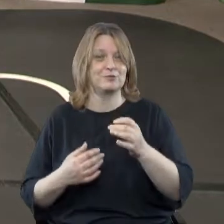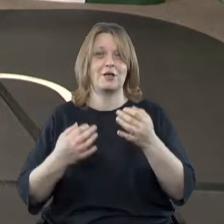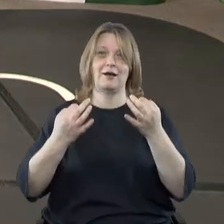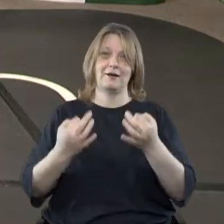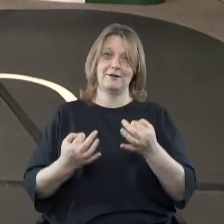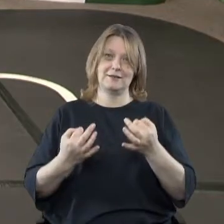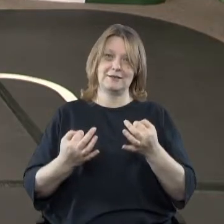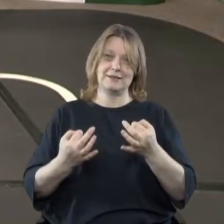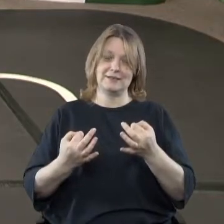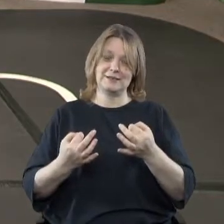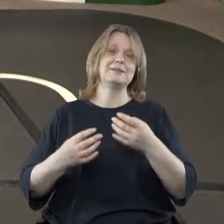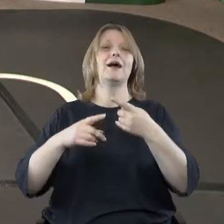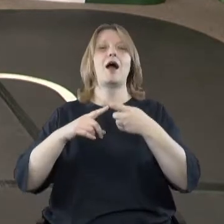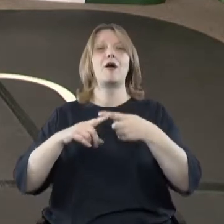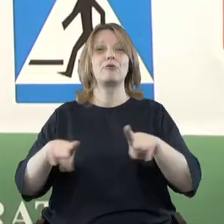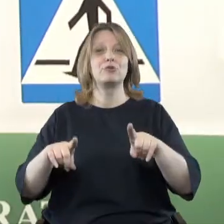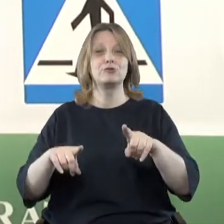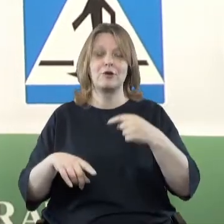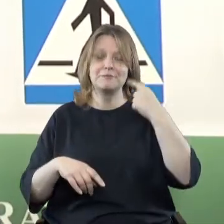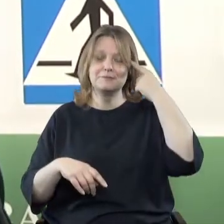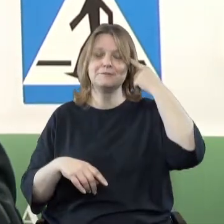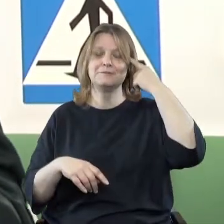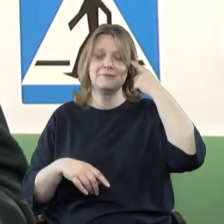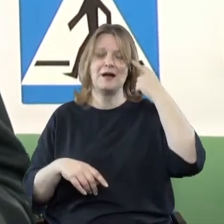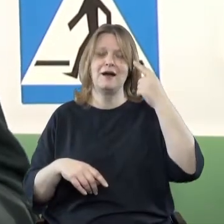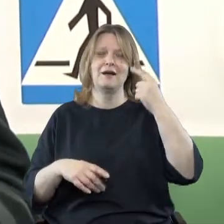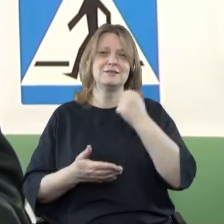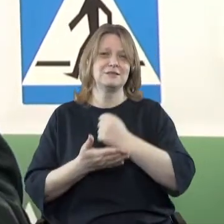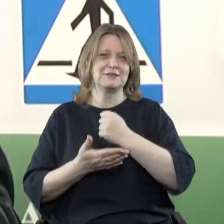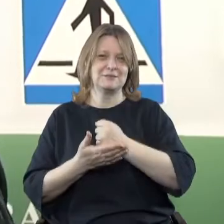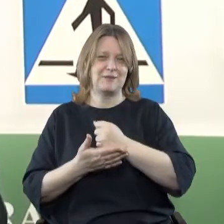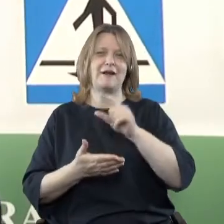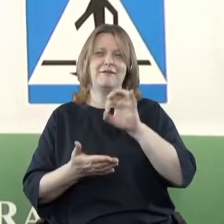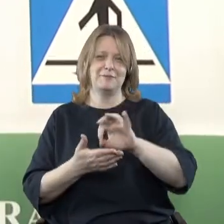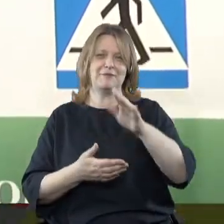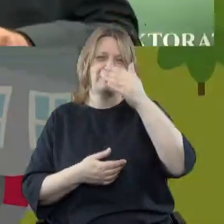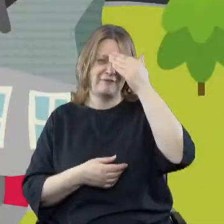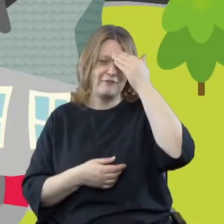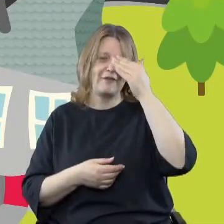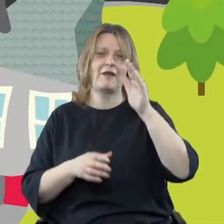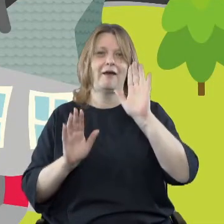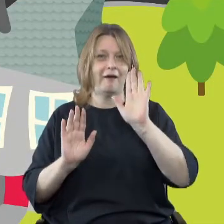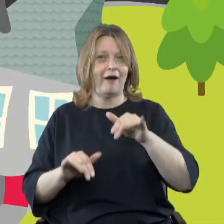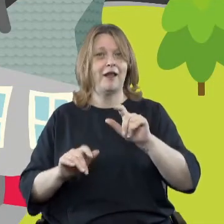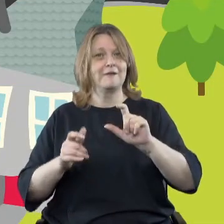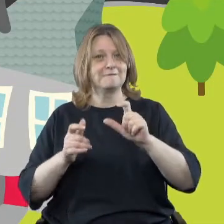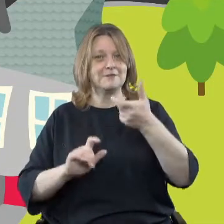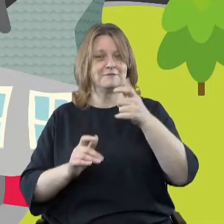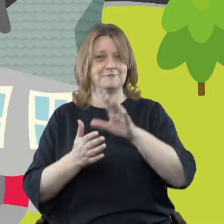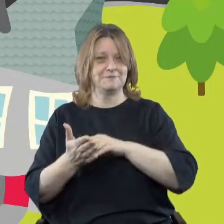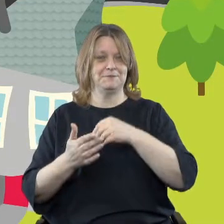takie krótkie przypomnienie pewnie rzeczy, o których wiecie, ale nigdy za dużo tej wiedzy.